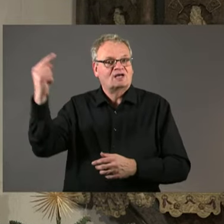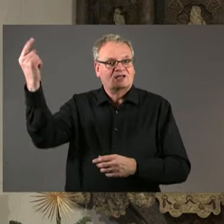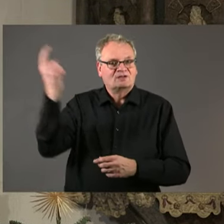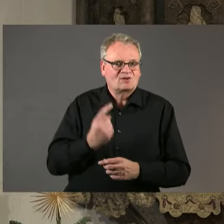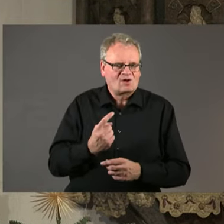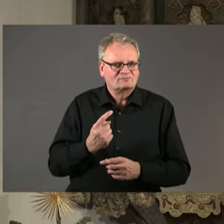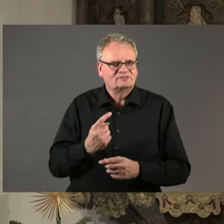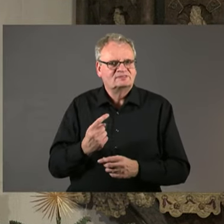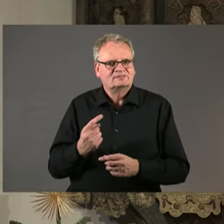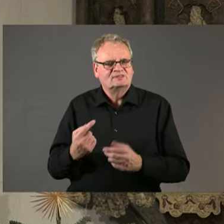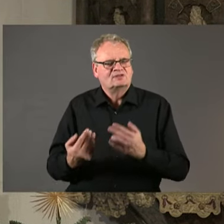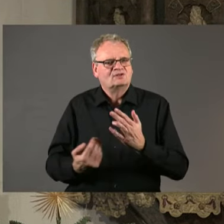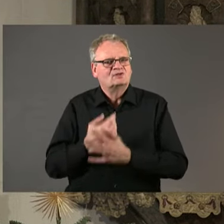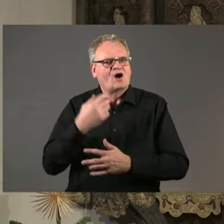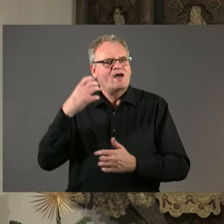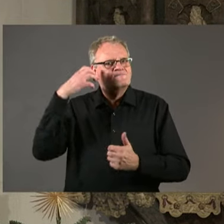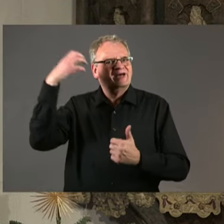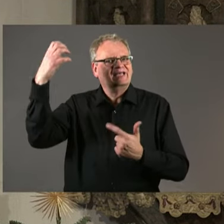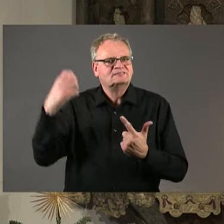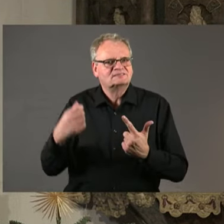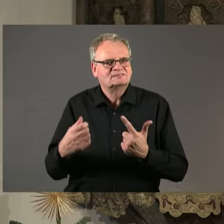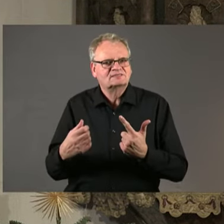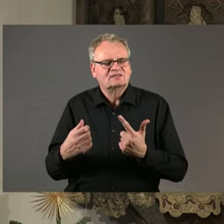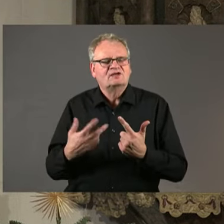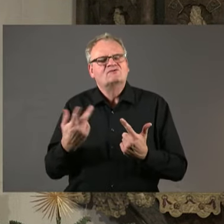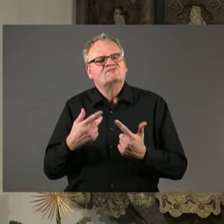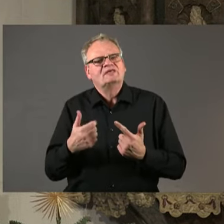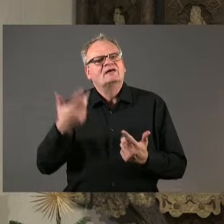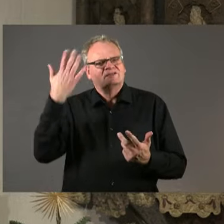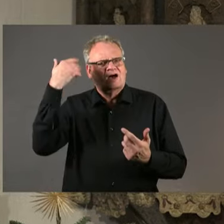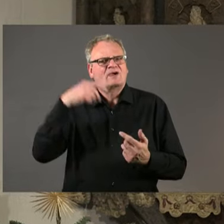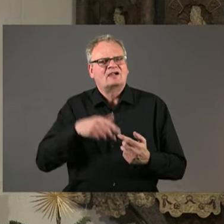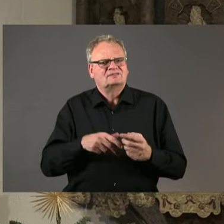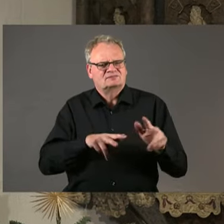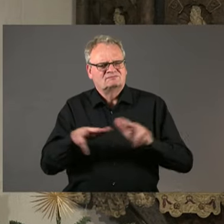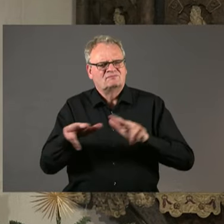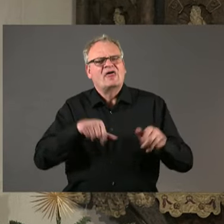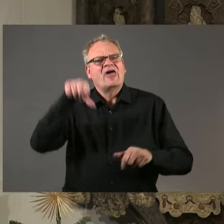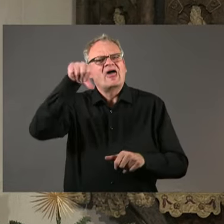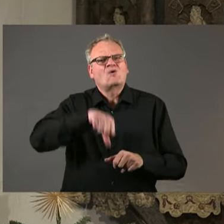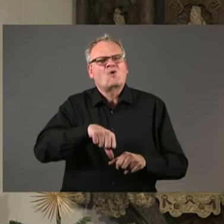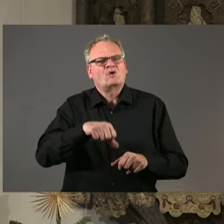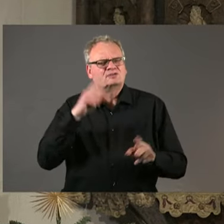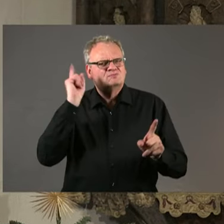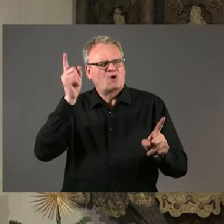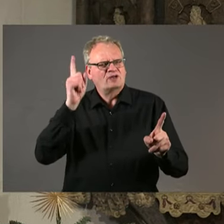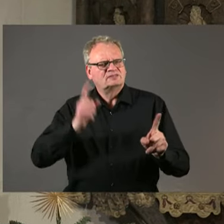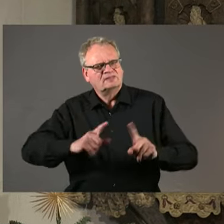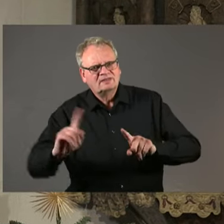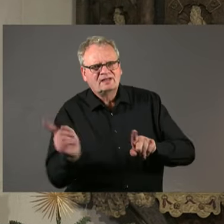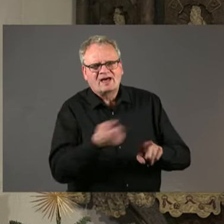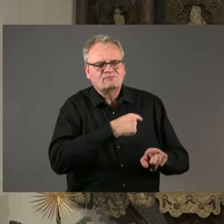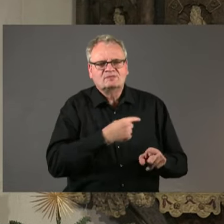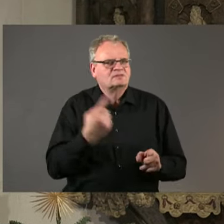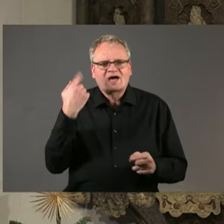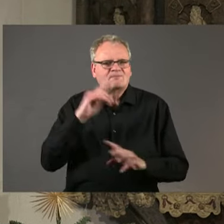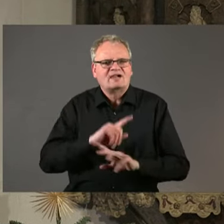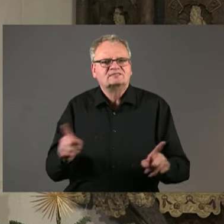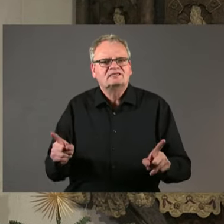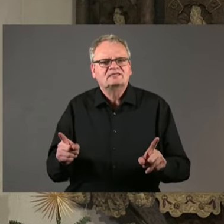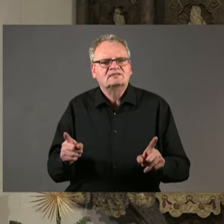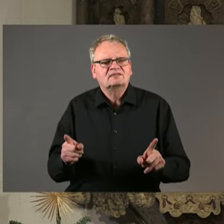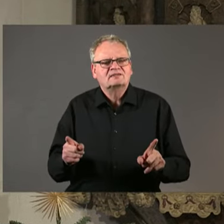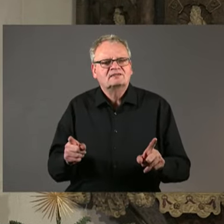den Thron besteigt, nachdem er den Despoten Herodes in einer Palastrevolte abgesetzt hat. Sondern die